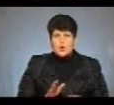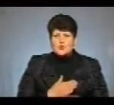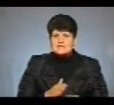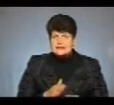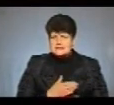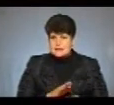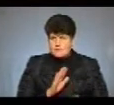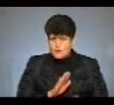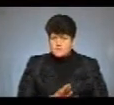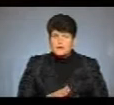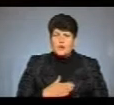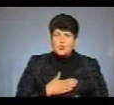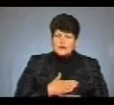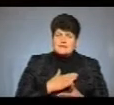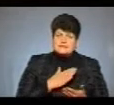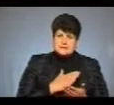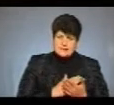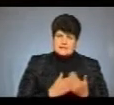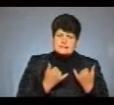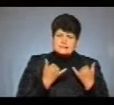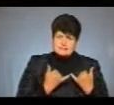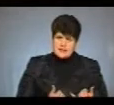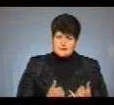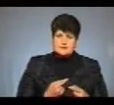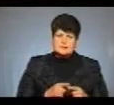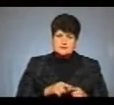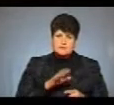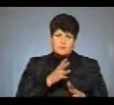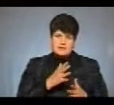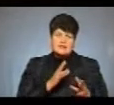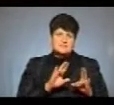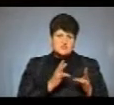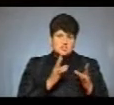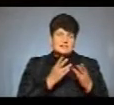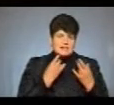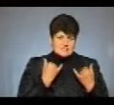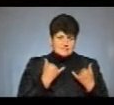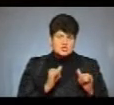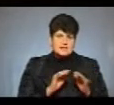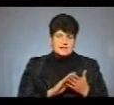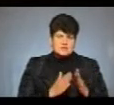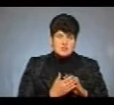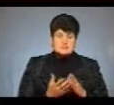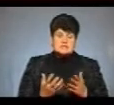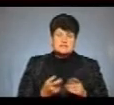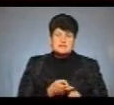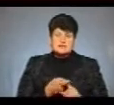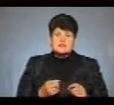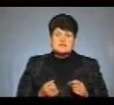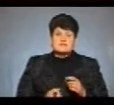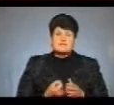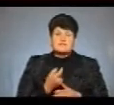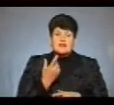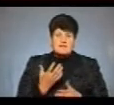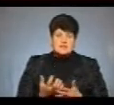трошки. У нас є зараз на даний момент відкрита надзвичайна ситуація, пов'язана з виявленням вибухонебезпечних предметів.